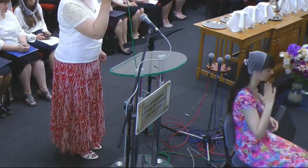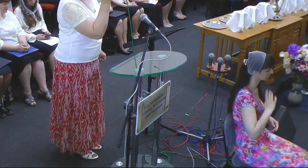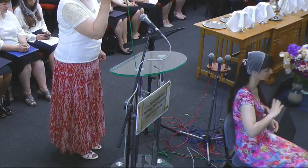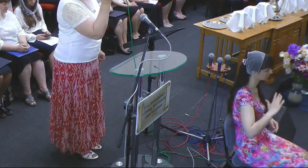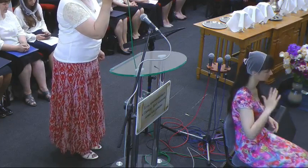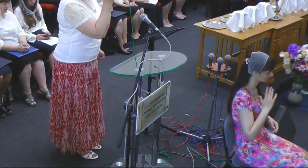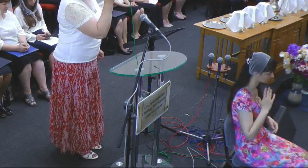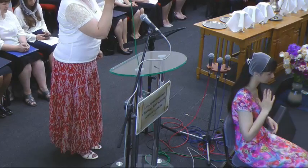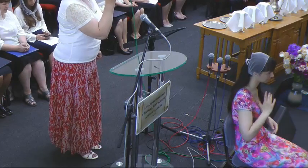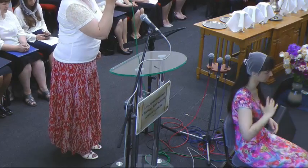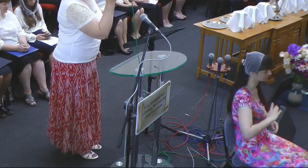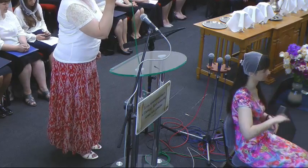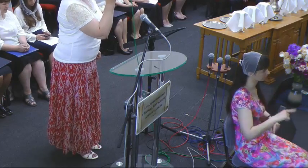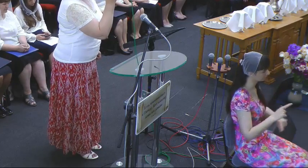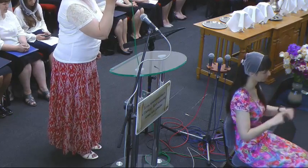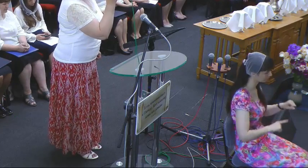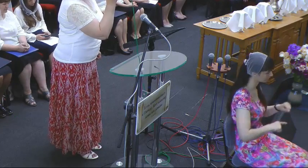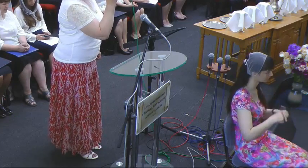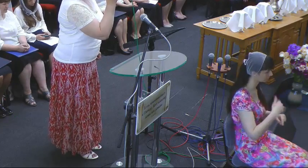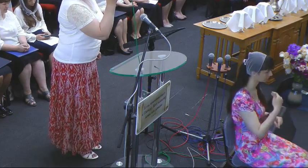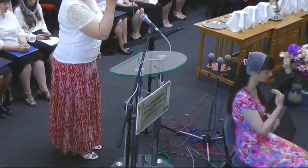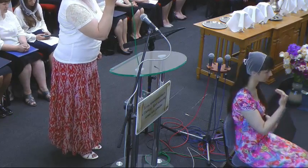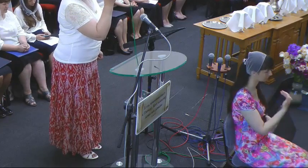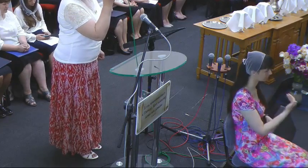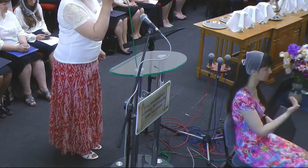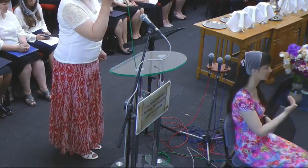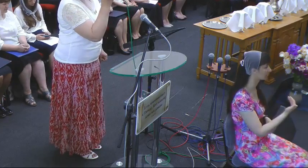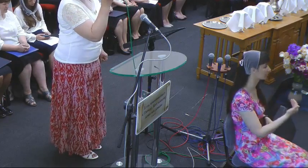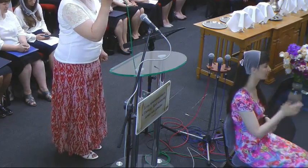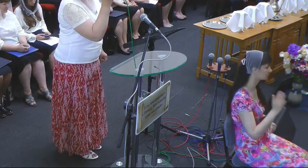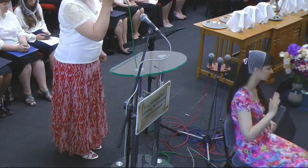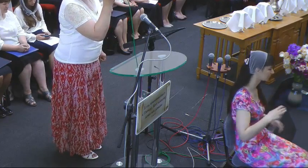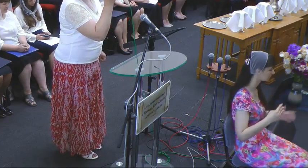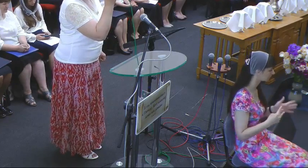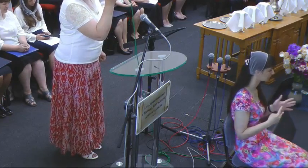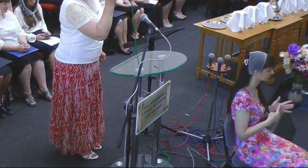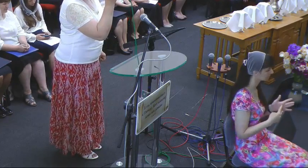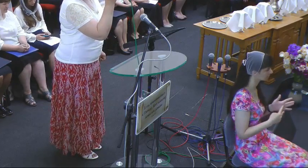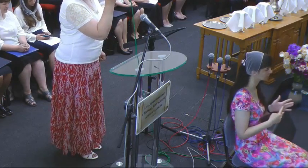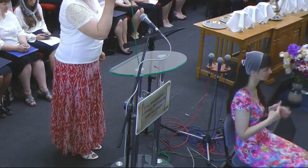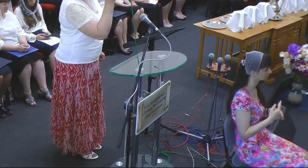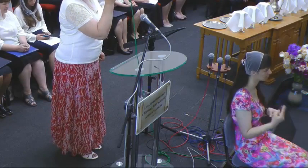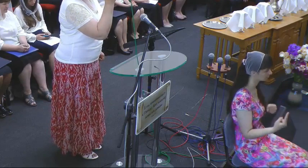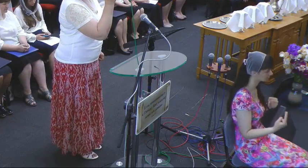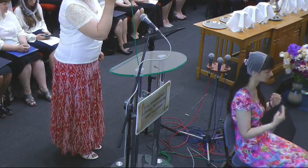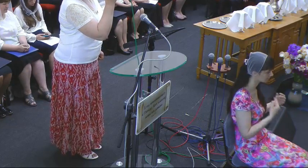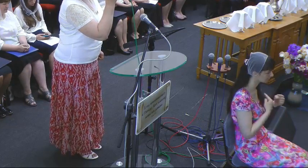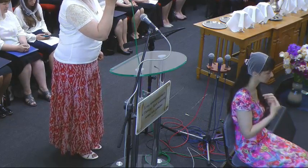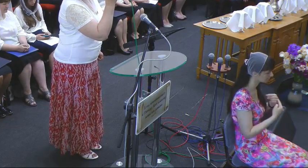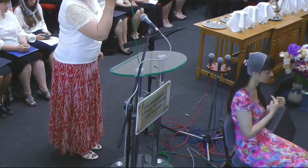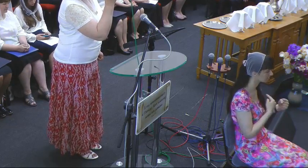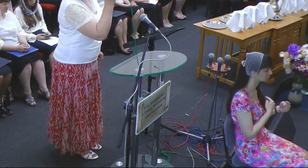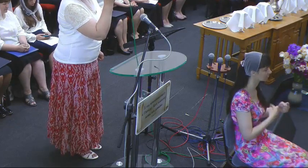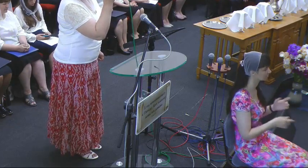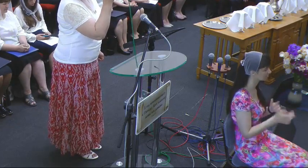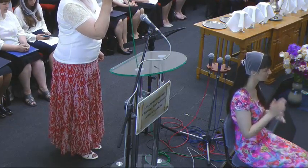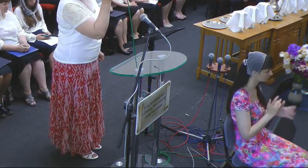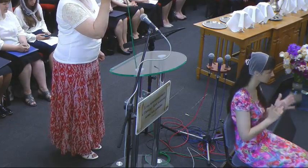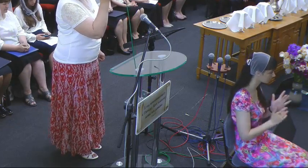чекає родина твоя. Хай терен страждання